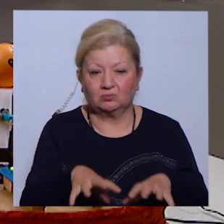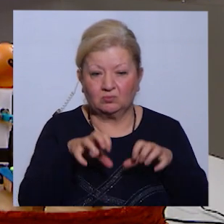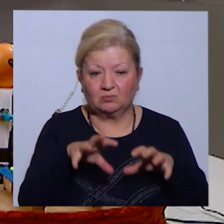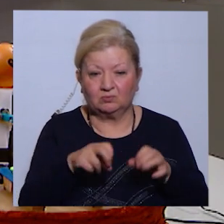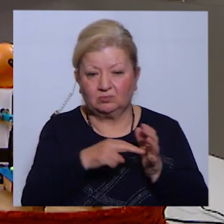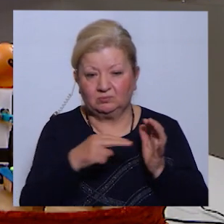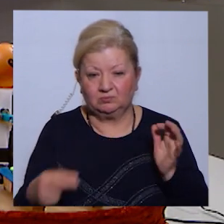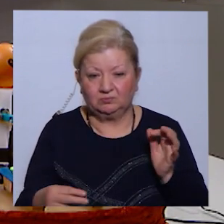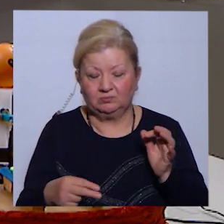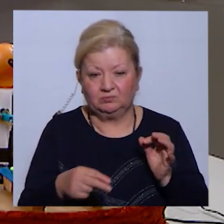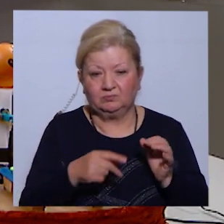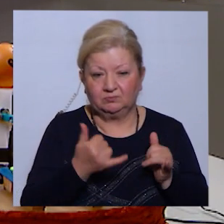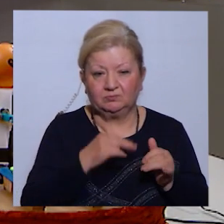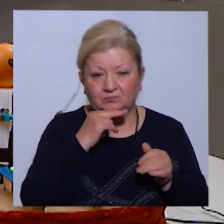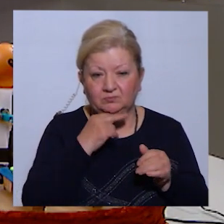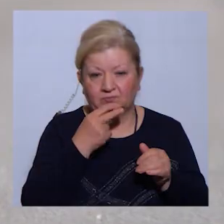ამას.